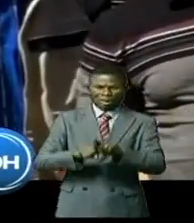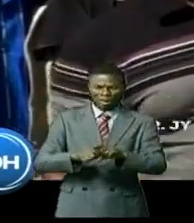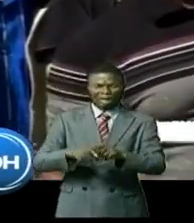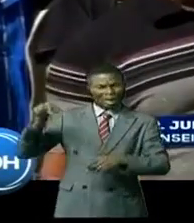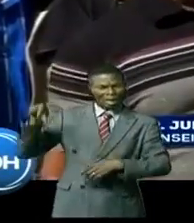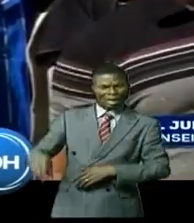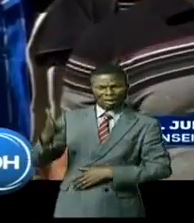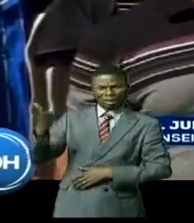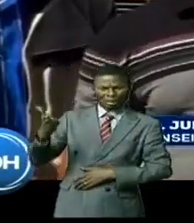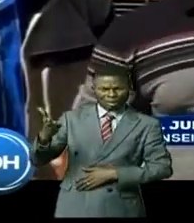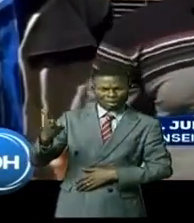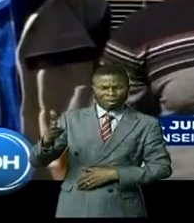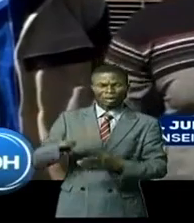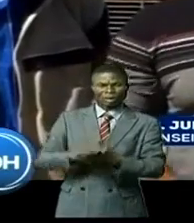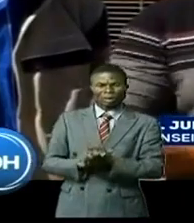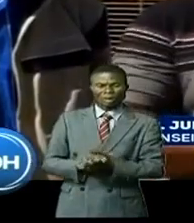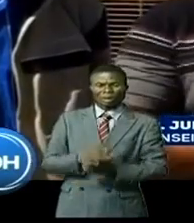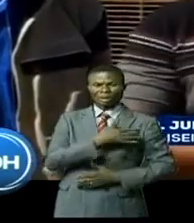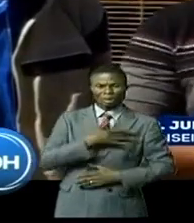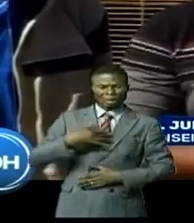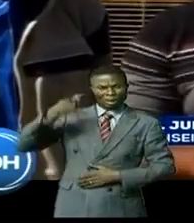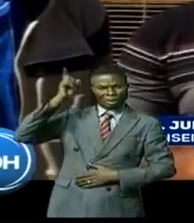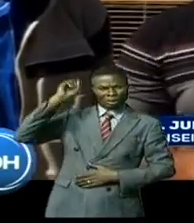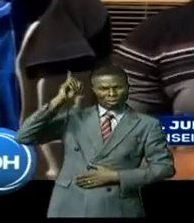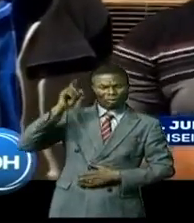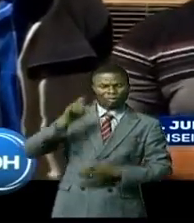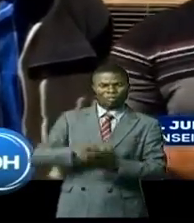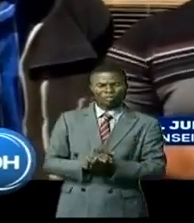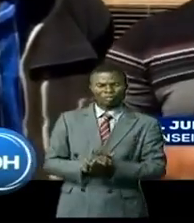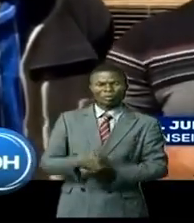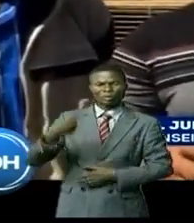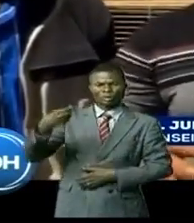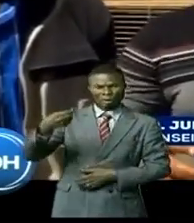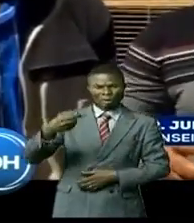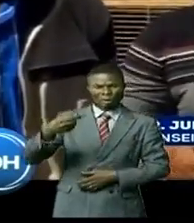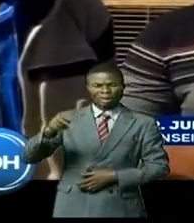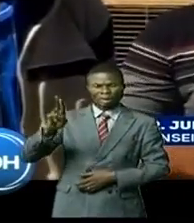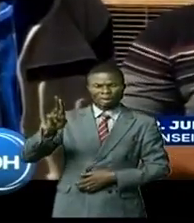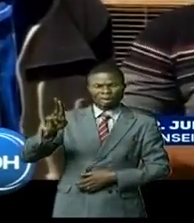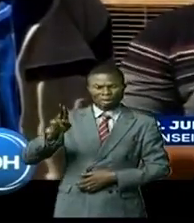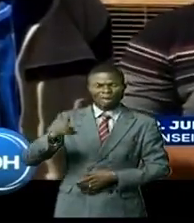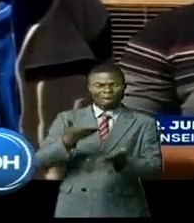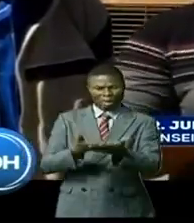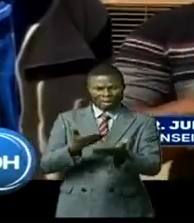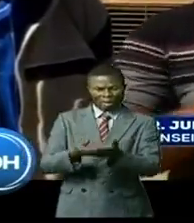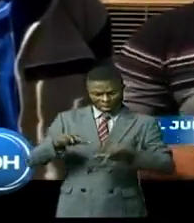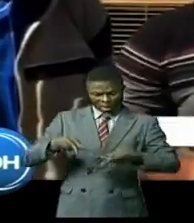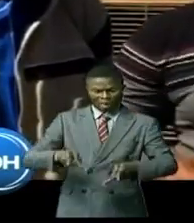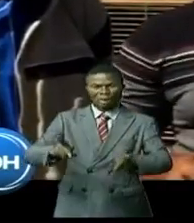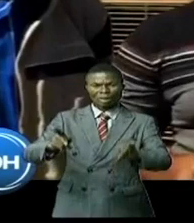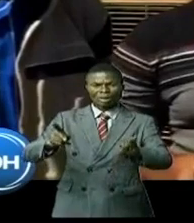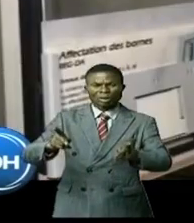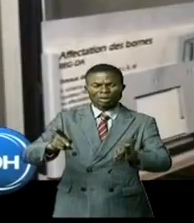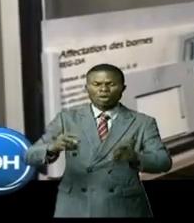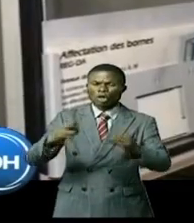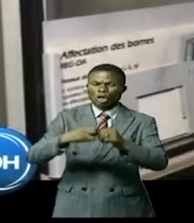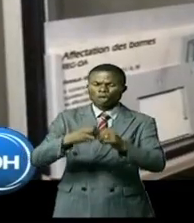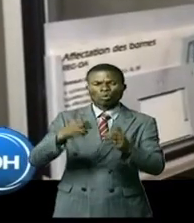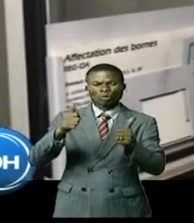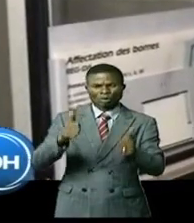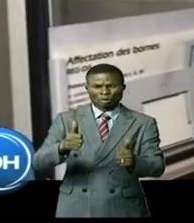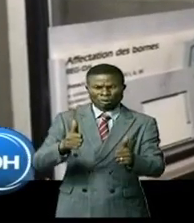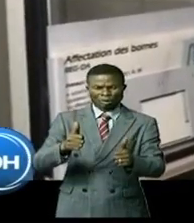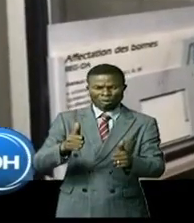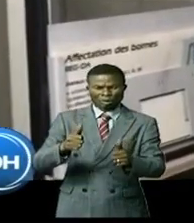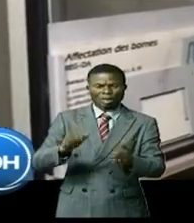quartiers de K, qu'on appelait à l'époque Kriak, et ils seront ramassés pour leur permettre une bonne alimentation. Une fois l'ensemble